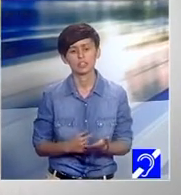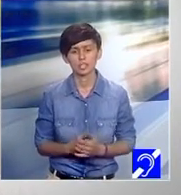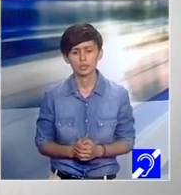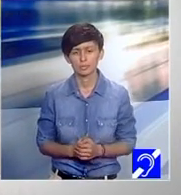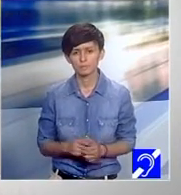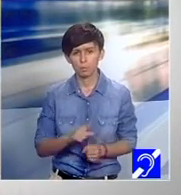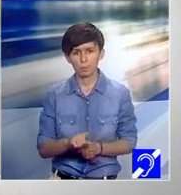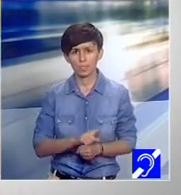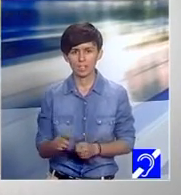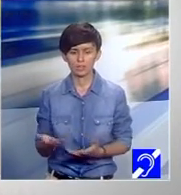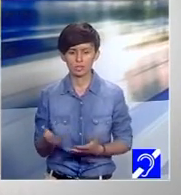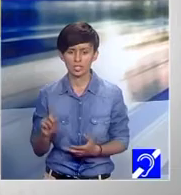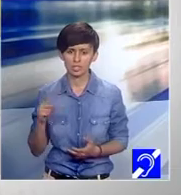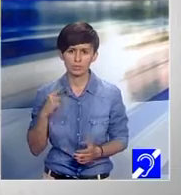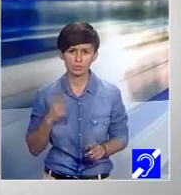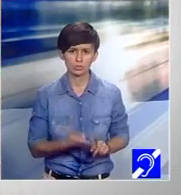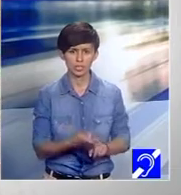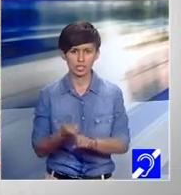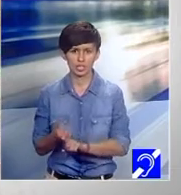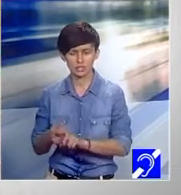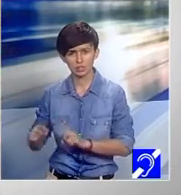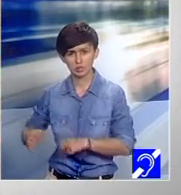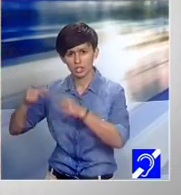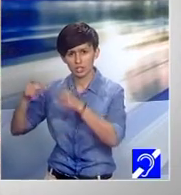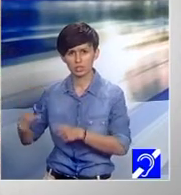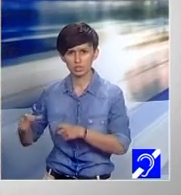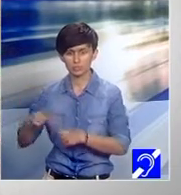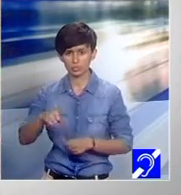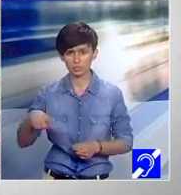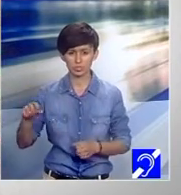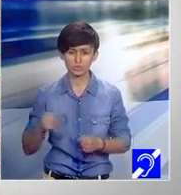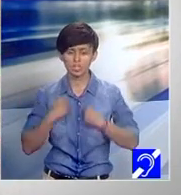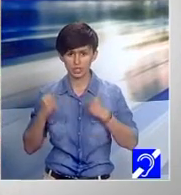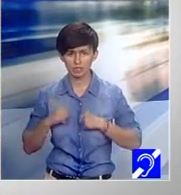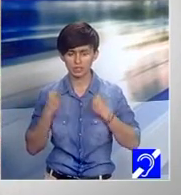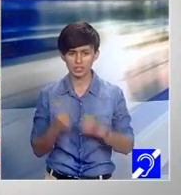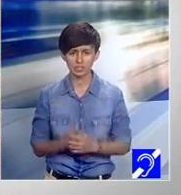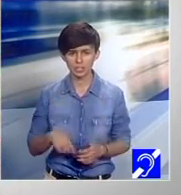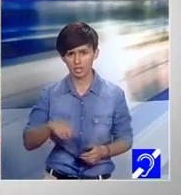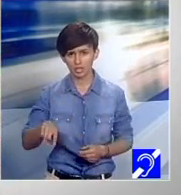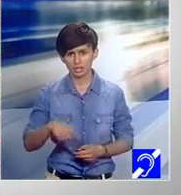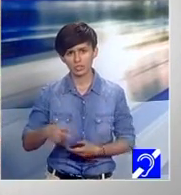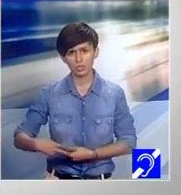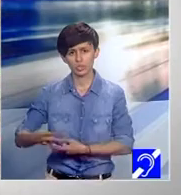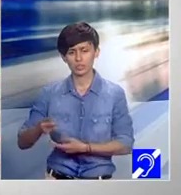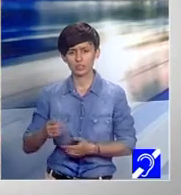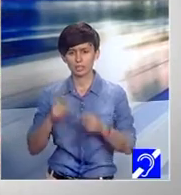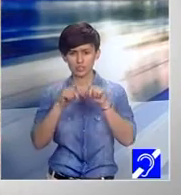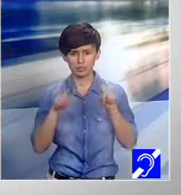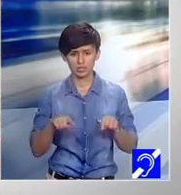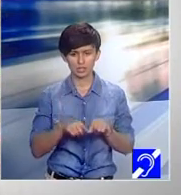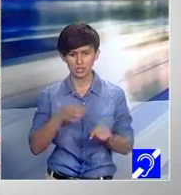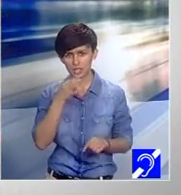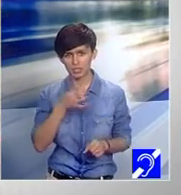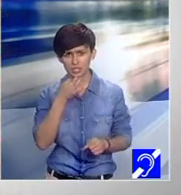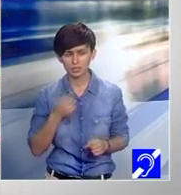cu domeniul dumneavoastră, da, exact, de activitate. Exact, deci noi trimitem hârtii într-un număr inimaginabil în care spunem aveți grijă că ni se termină